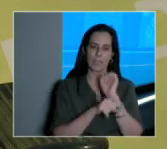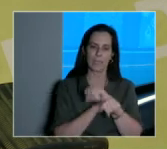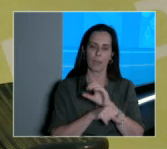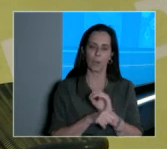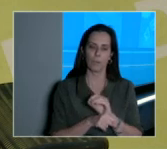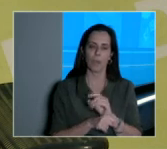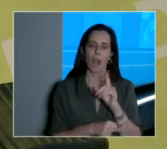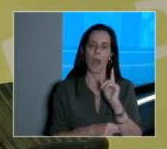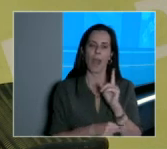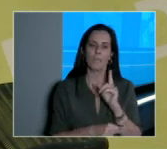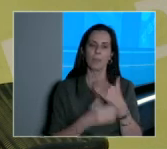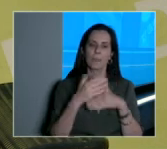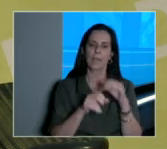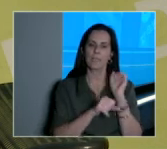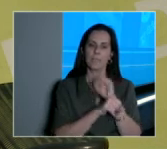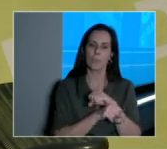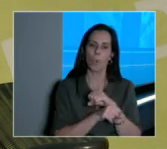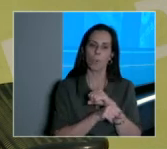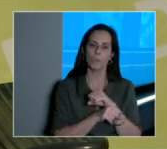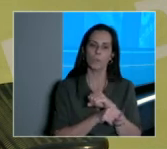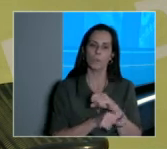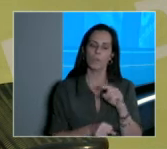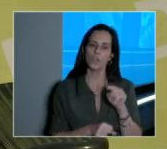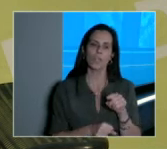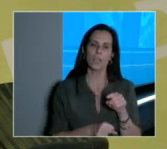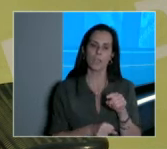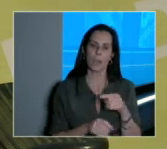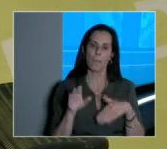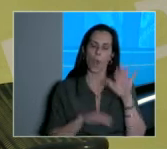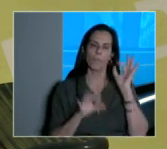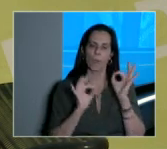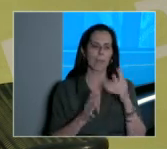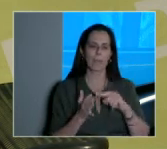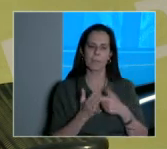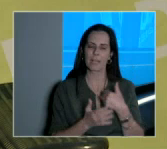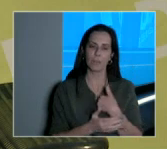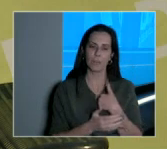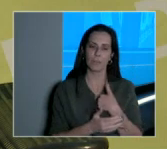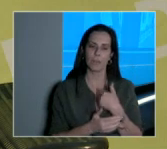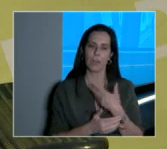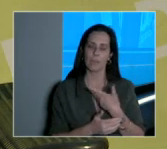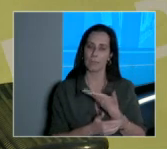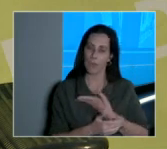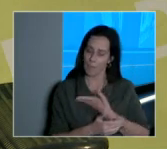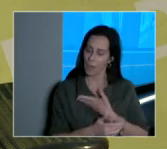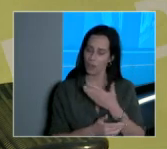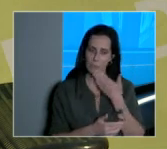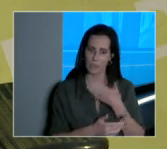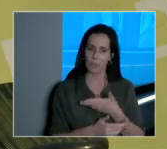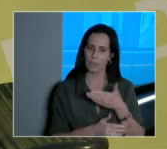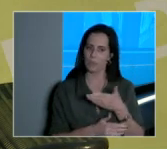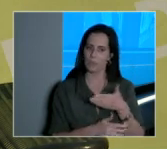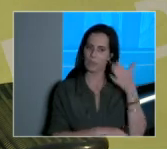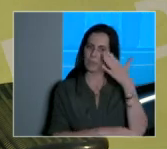ההתגברות, ובתנאי שתהיה פסקת ההתגברות שהיא תהיה ברוב מיוחד. מה זאת אומרת? אני מקבל את זה שבמדינת ישראל היא